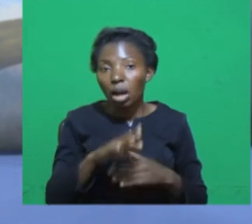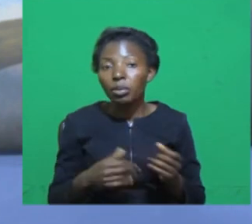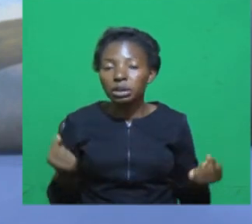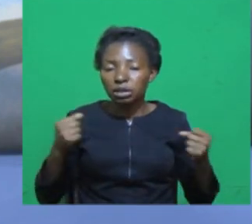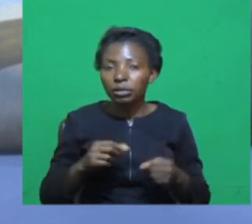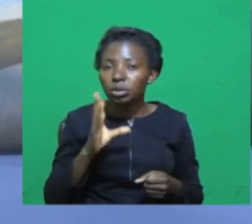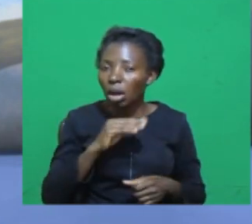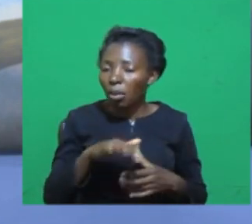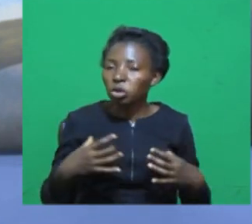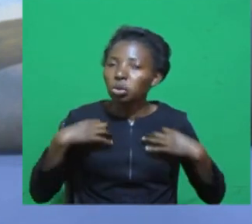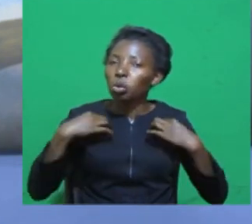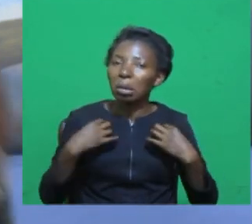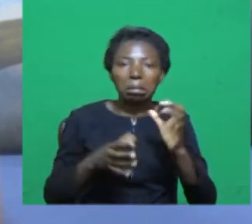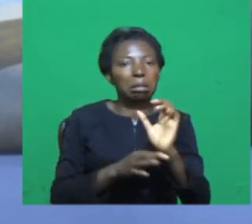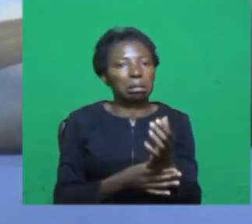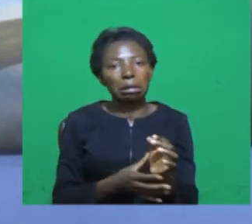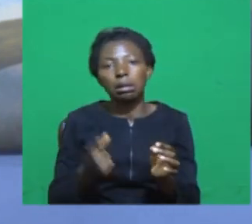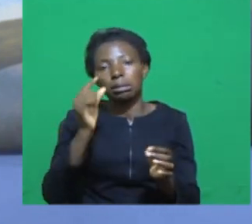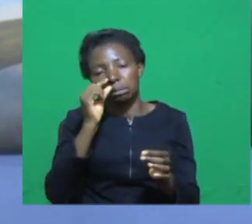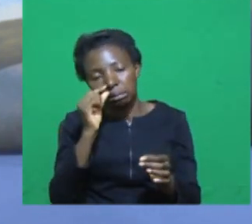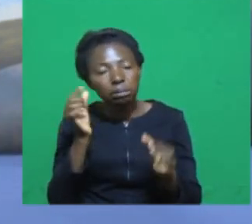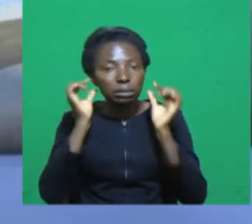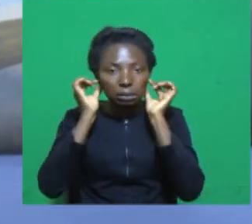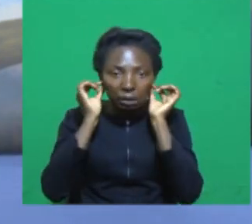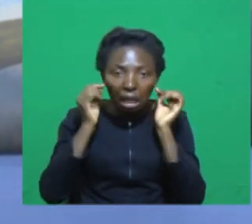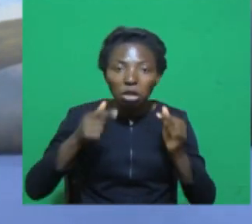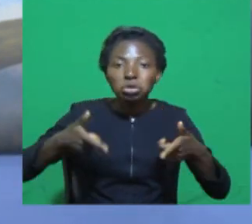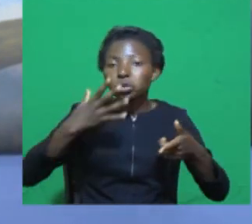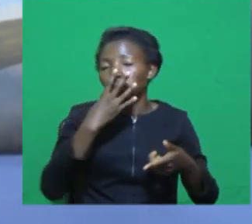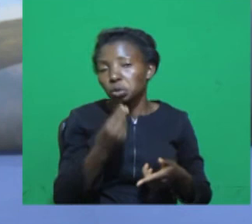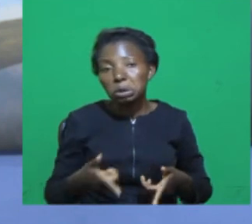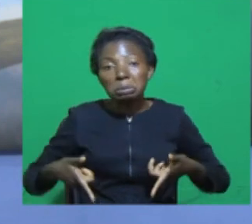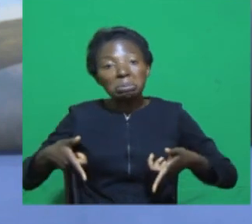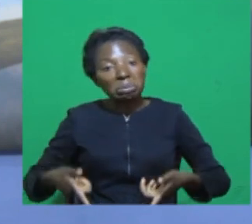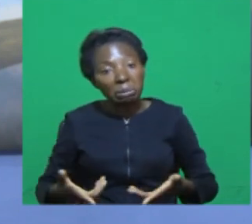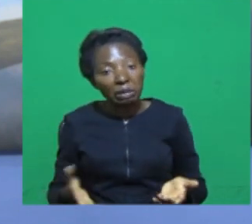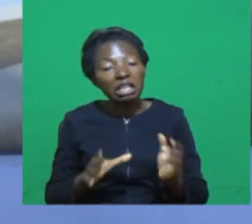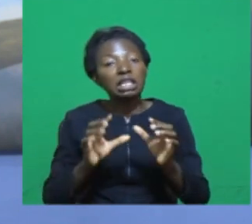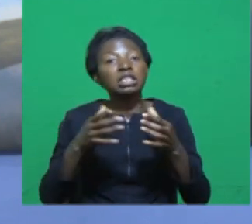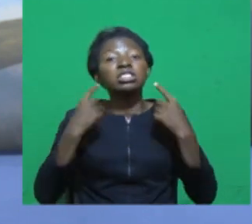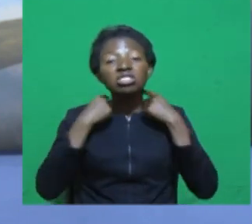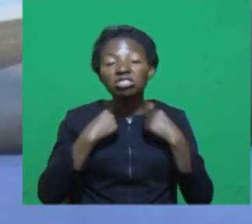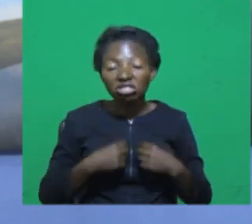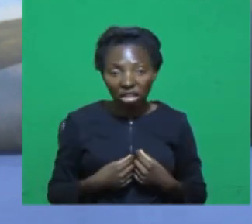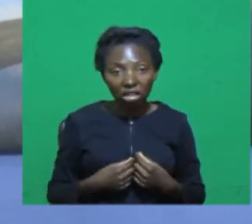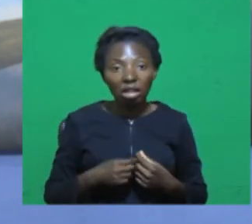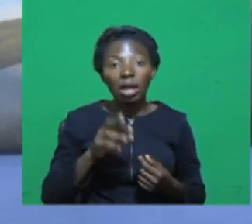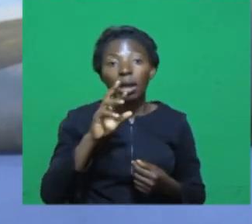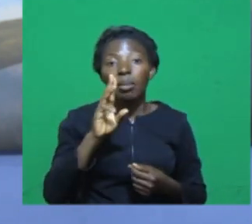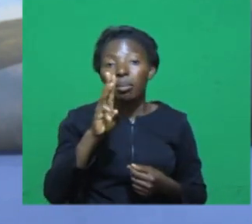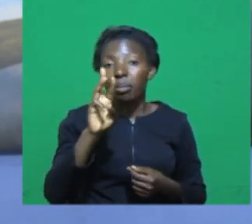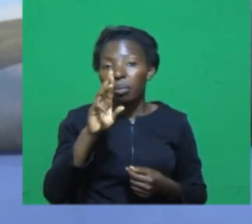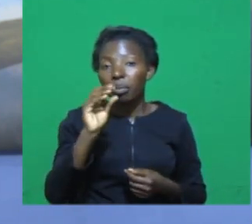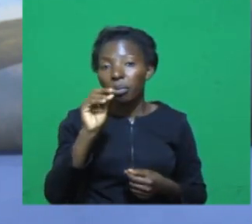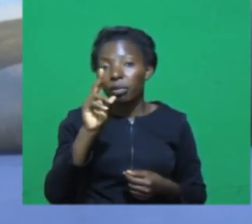zvishongo, hembe chaidzo, Isaiah akataura zvebhutsu, macheni nezvakadaro. Pane imwe area inotaura nazvirevo 6 verse